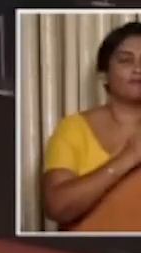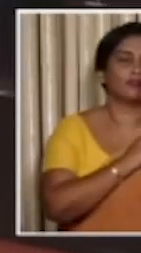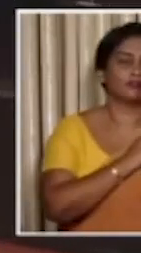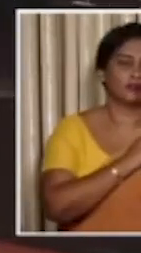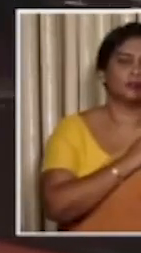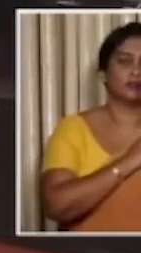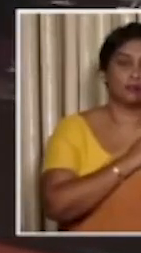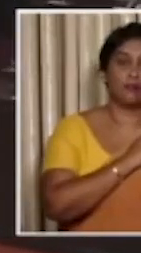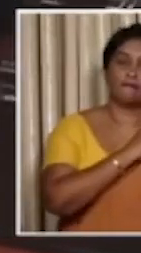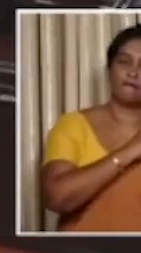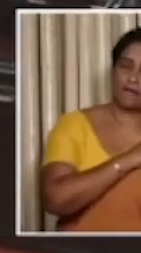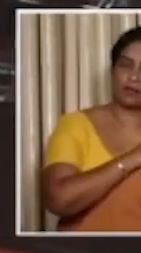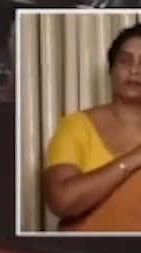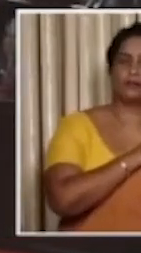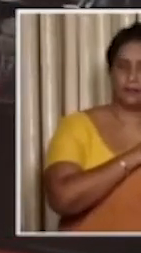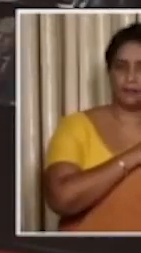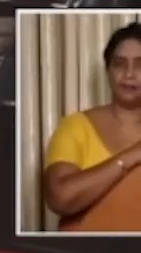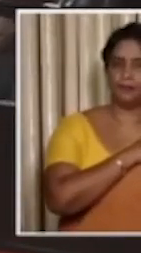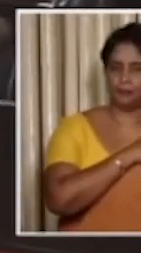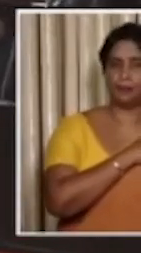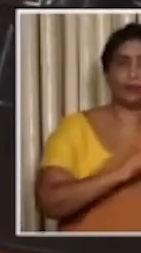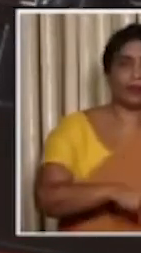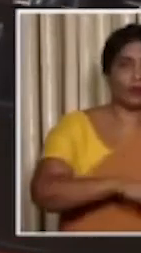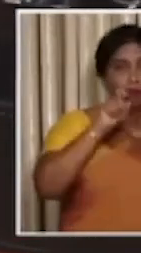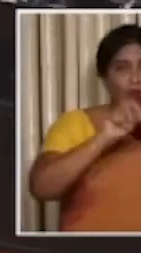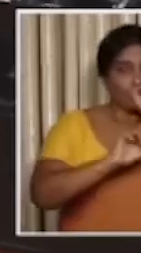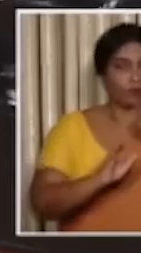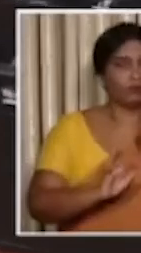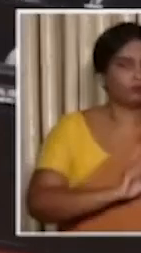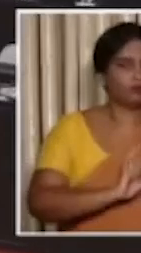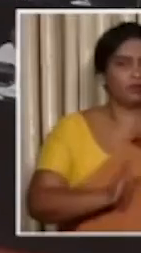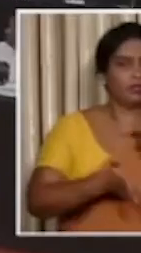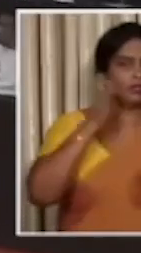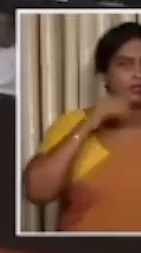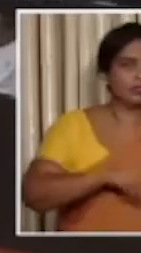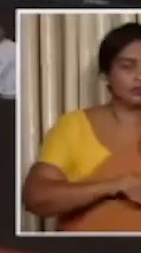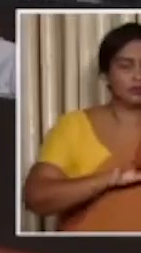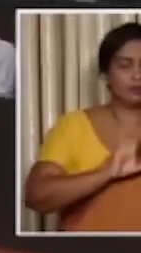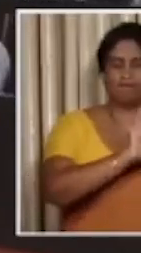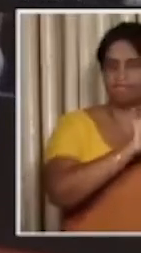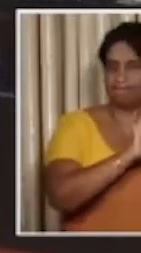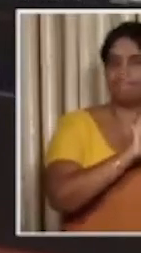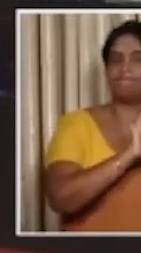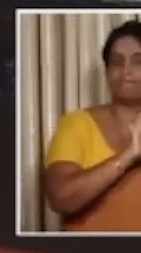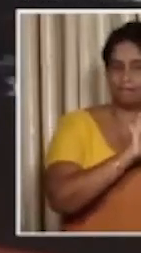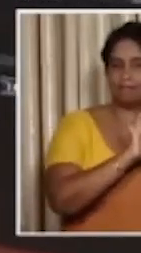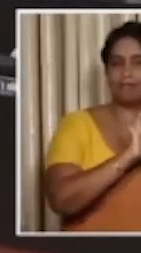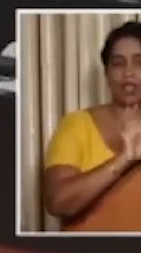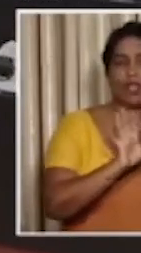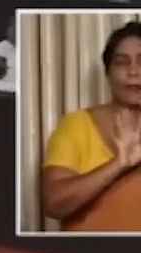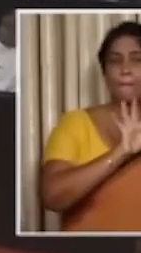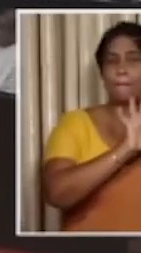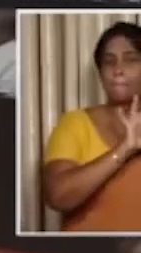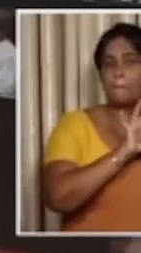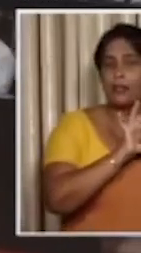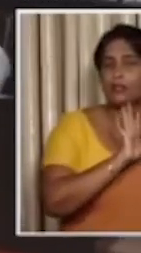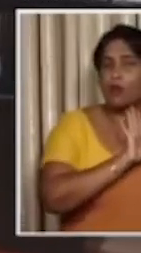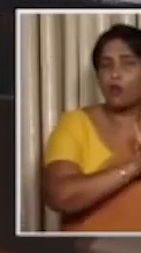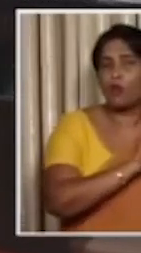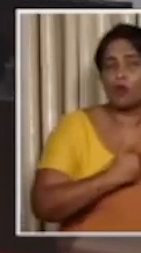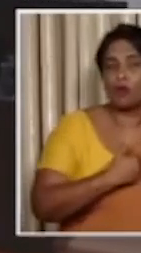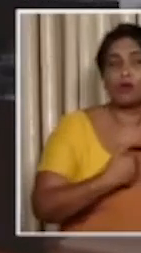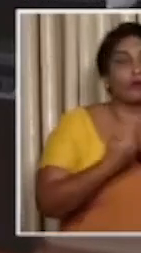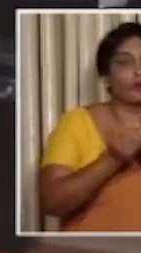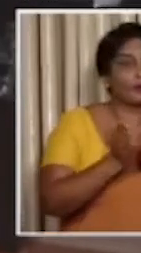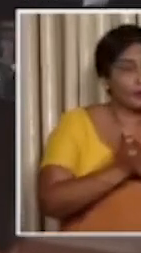සිටනවා, වග වෙනවා. ජනතාව සහ අපි අතර මැතිවරණයේදී බැඳීමක් ඇති වෙනවා. ඒ බැඳීම තමයි අප